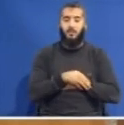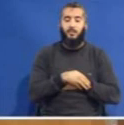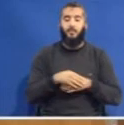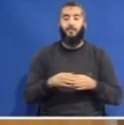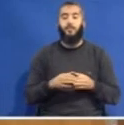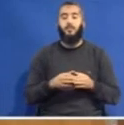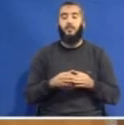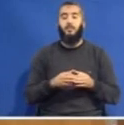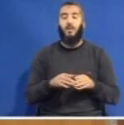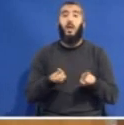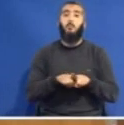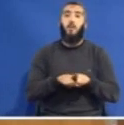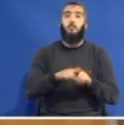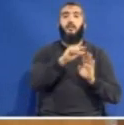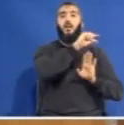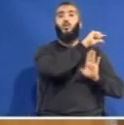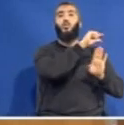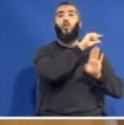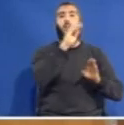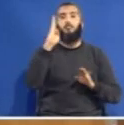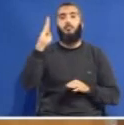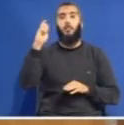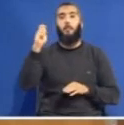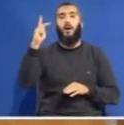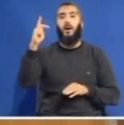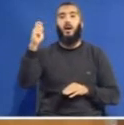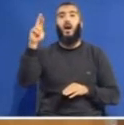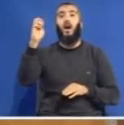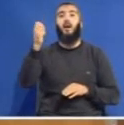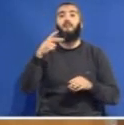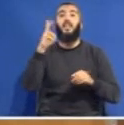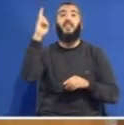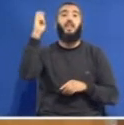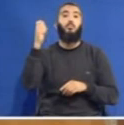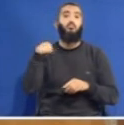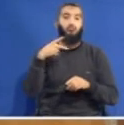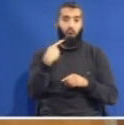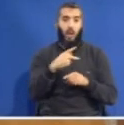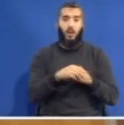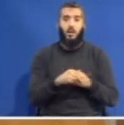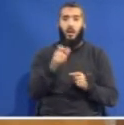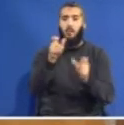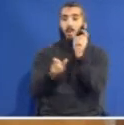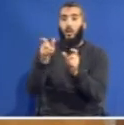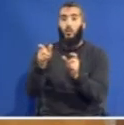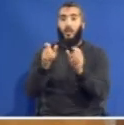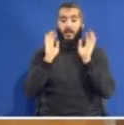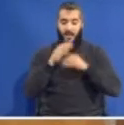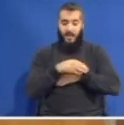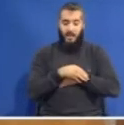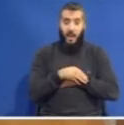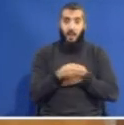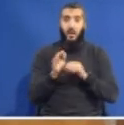وحتى في سورة البقرة في افتتاحيتها: الذين يقيمون الصلاة ويؤتون الزكاة.